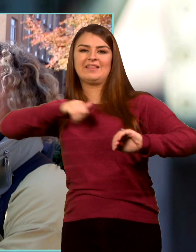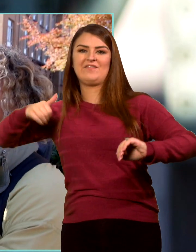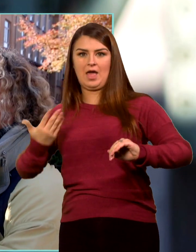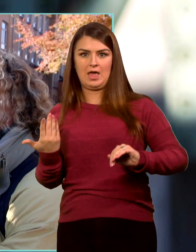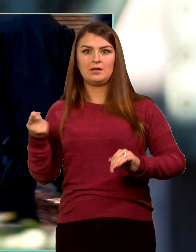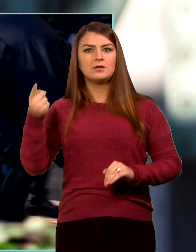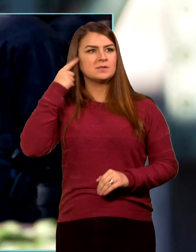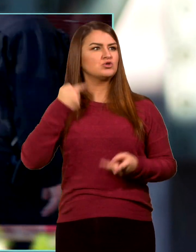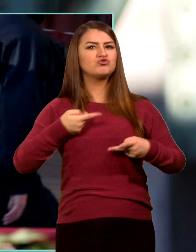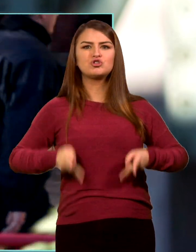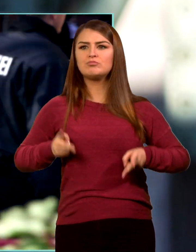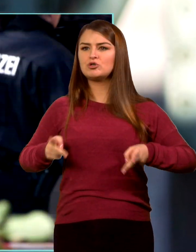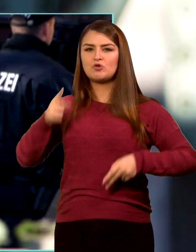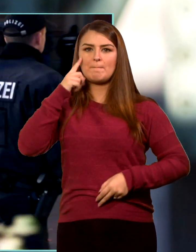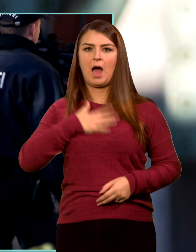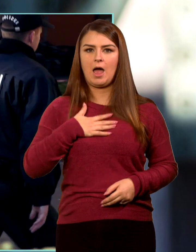gestärkt fühlen in ihrer Meinung.